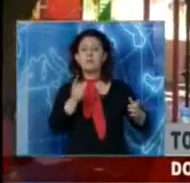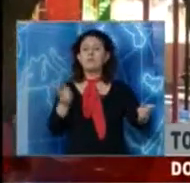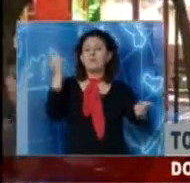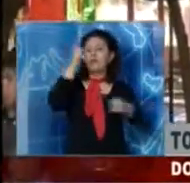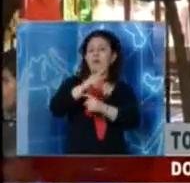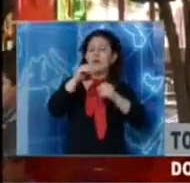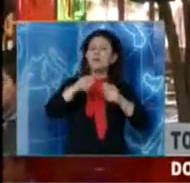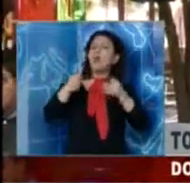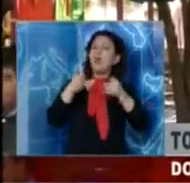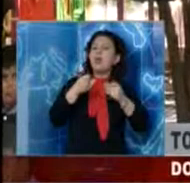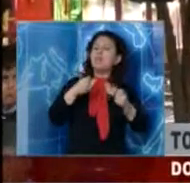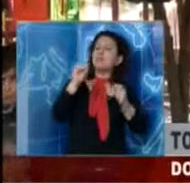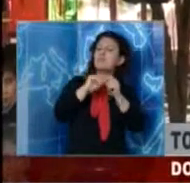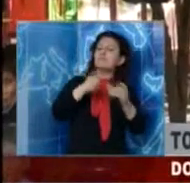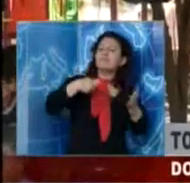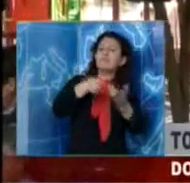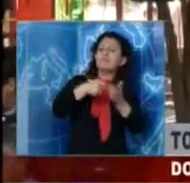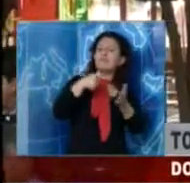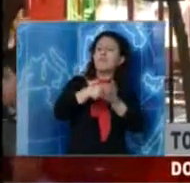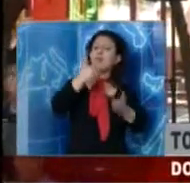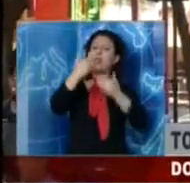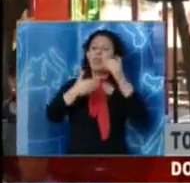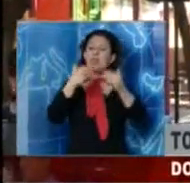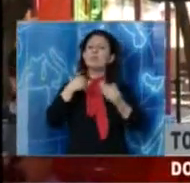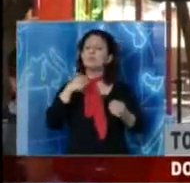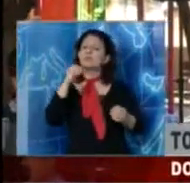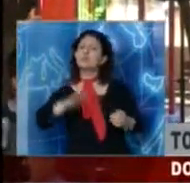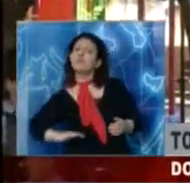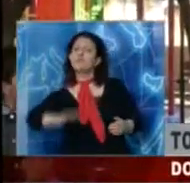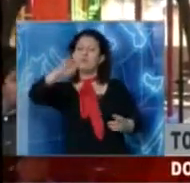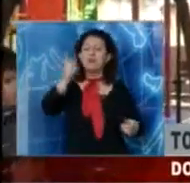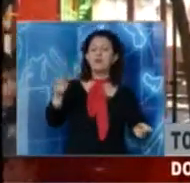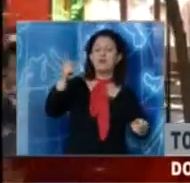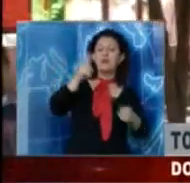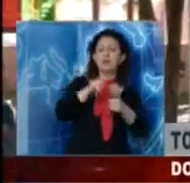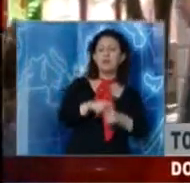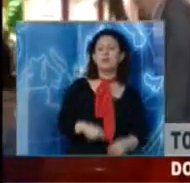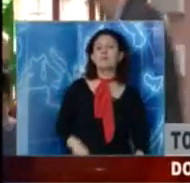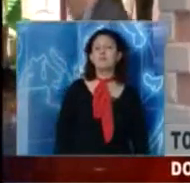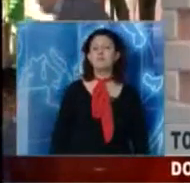kadar yapılan eğitim yatırımlarından bahsetti. Bizim çocukluğumuzdan beri hep